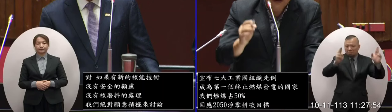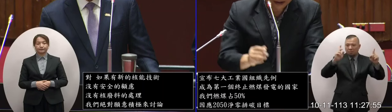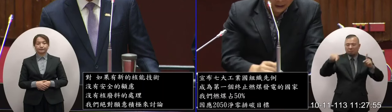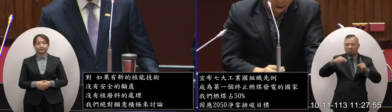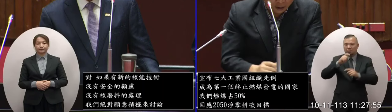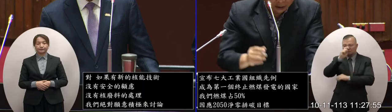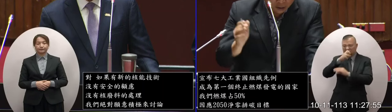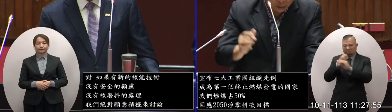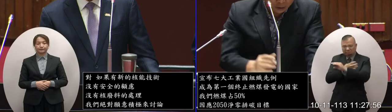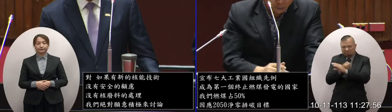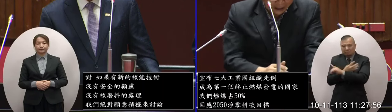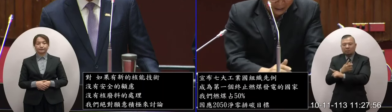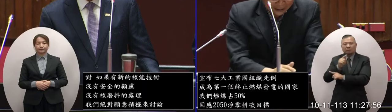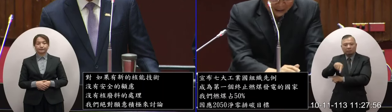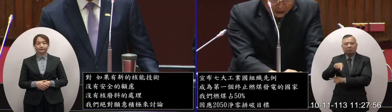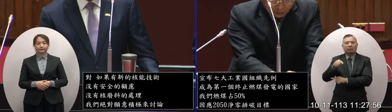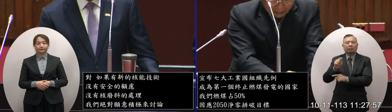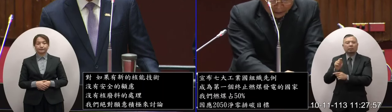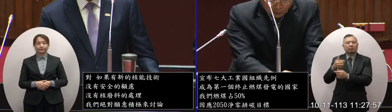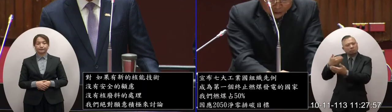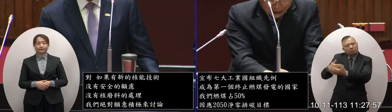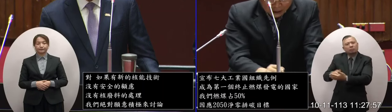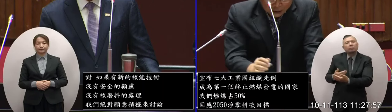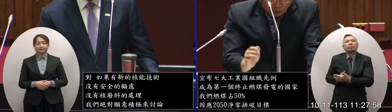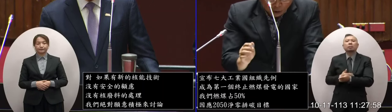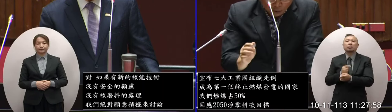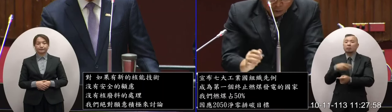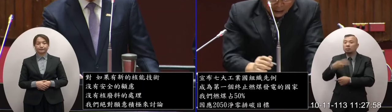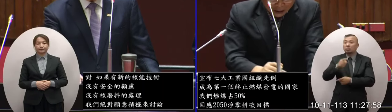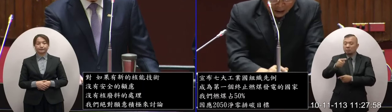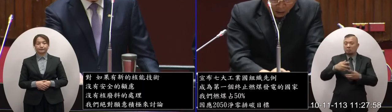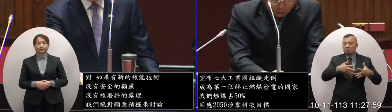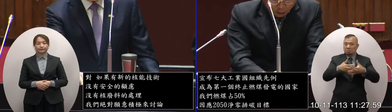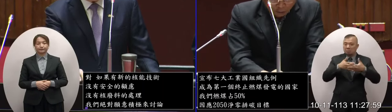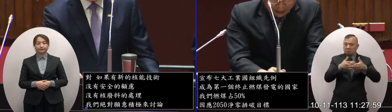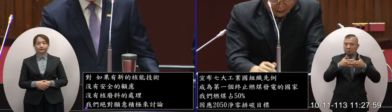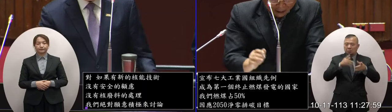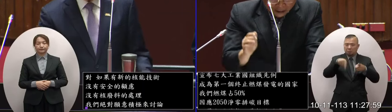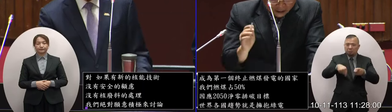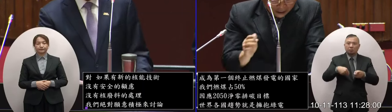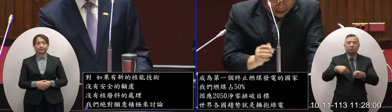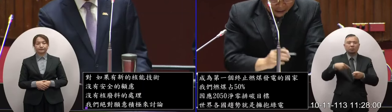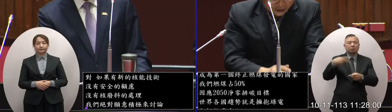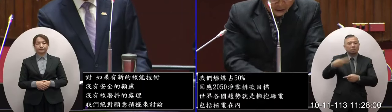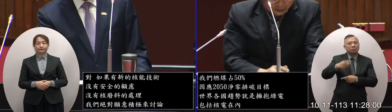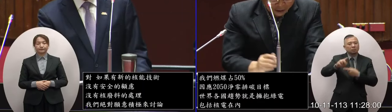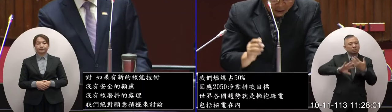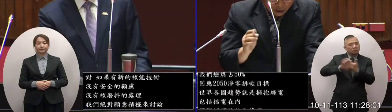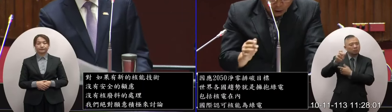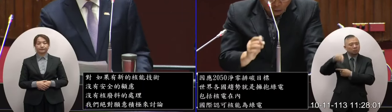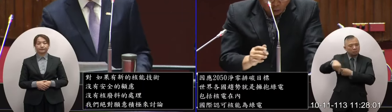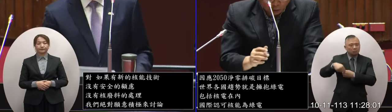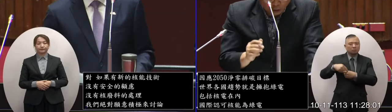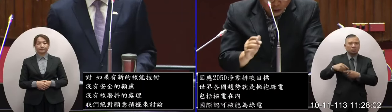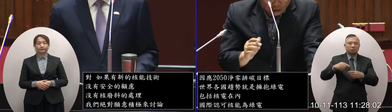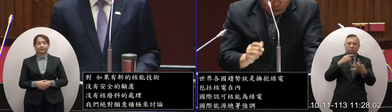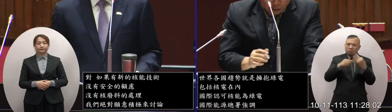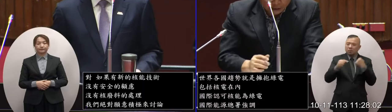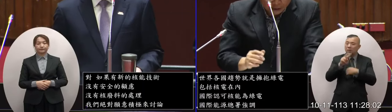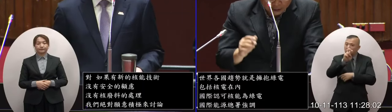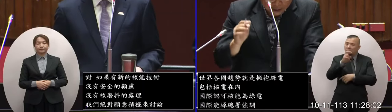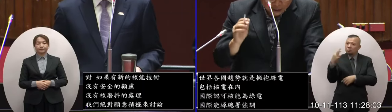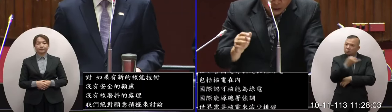排碳的这个放出来。此外，美国在20多个国家共同发表核能宣言，共同努